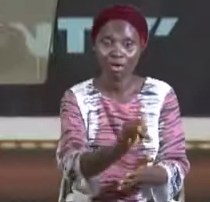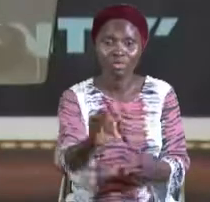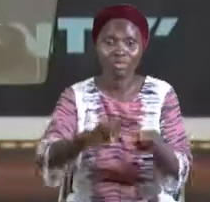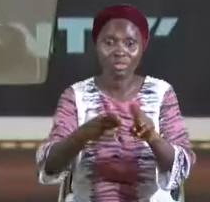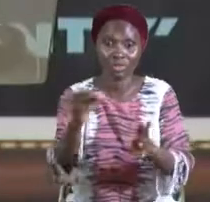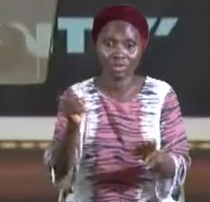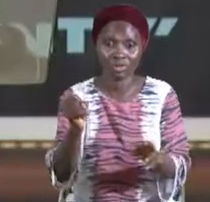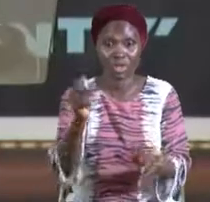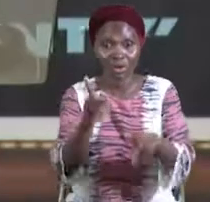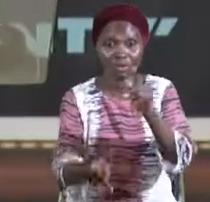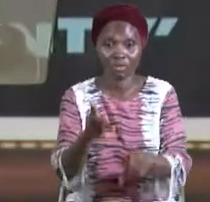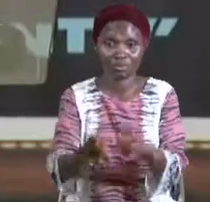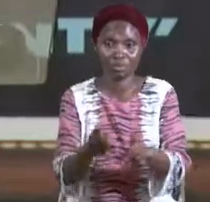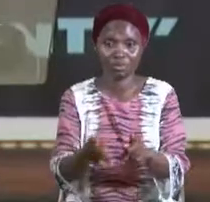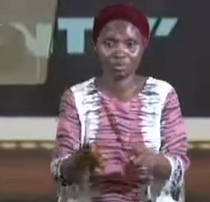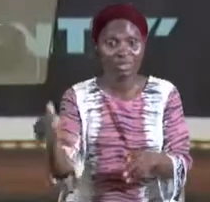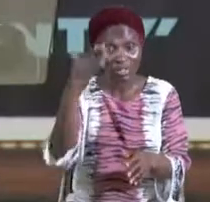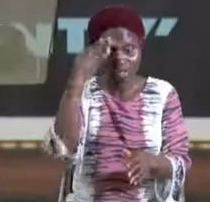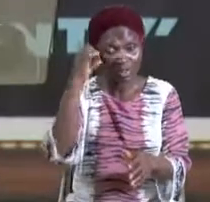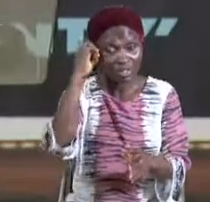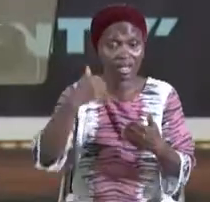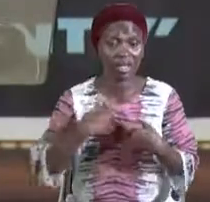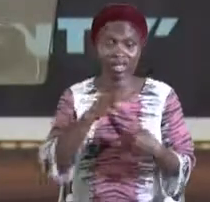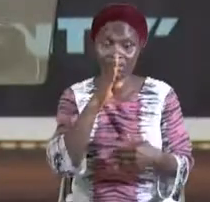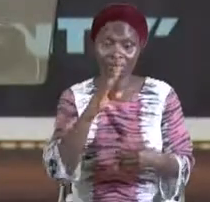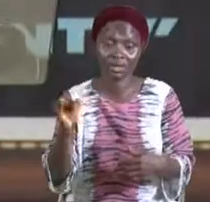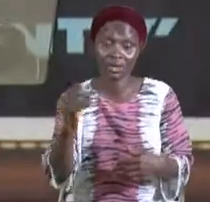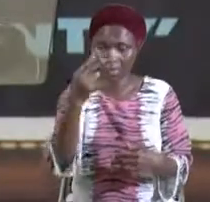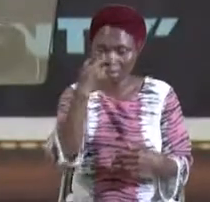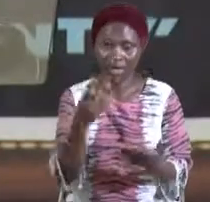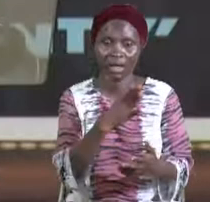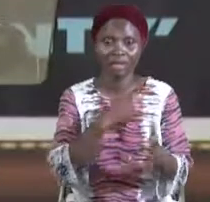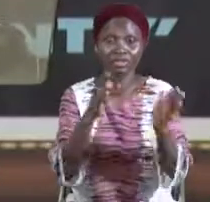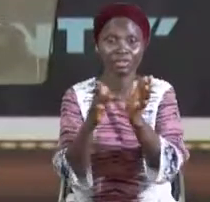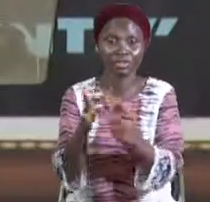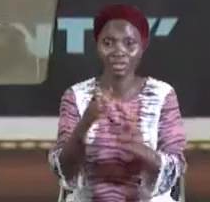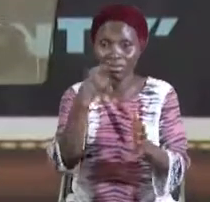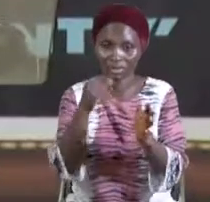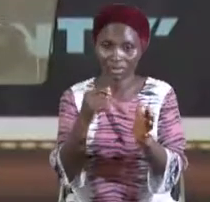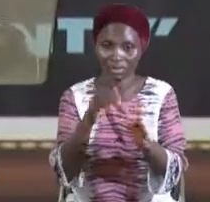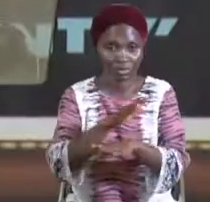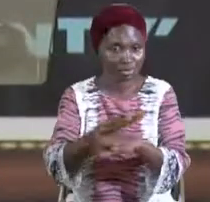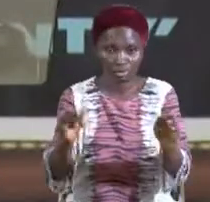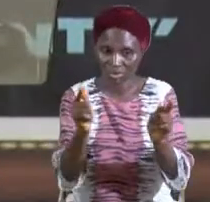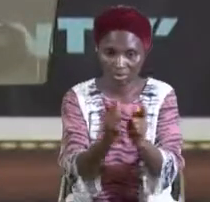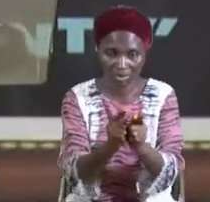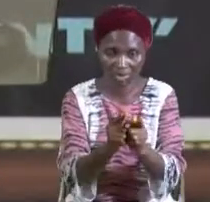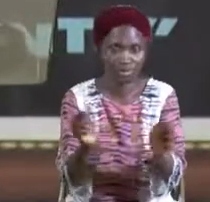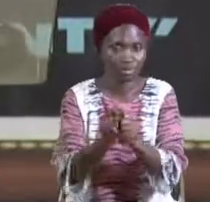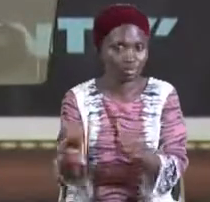gens-là, ils savaient qu'il était aveugle. Et Jésus dit, ne te mélange pas à eux